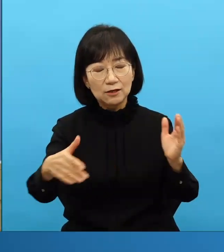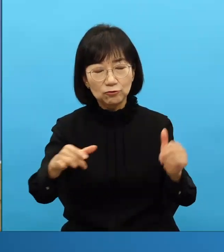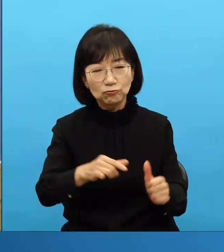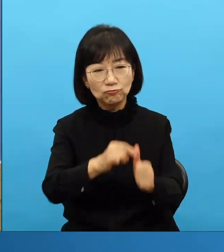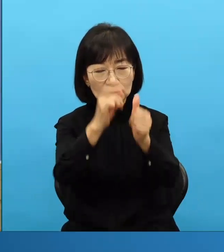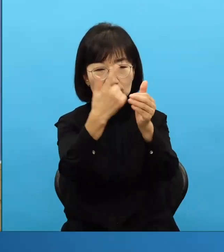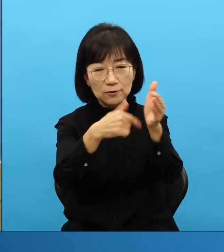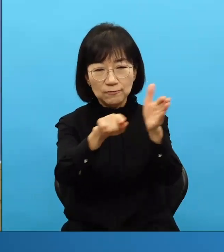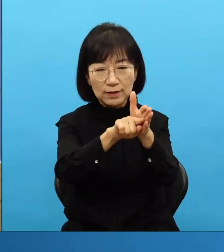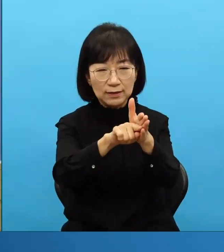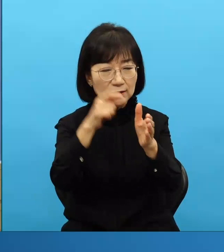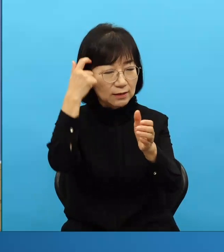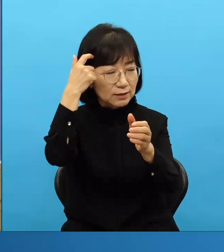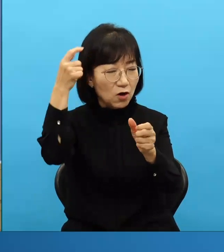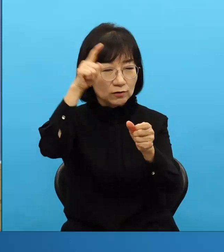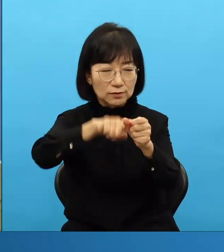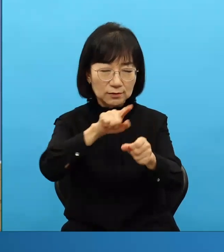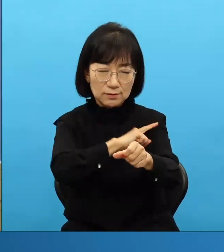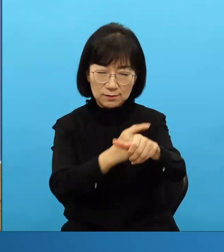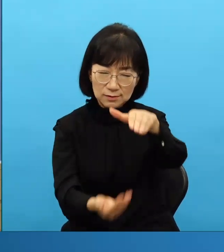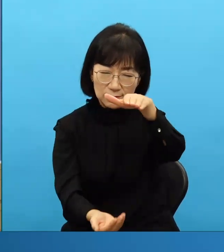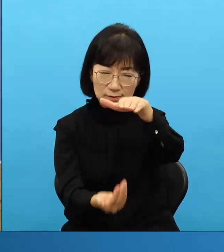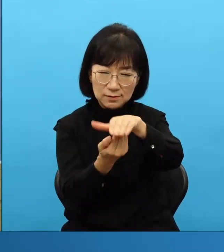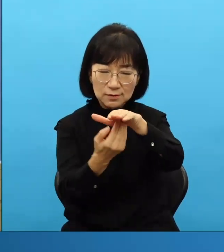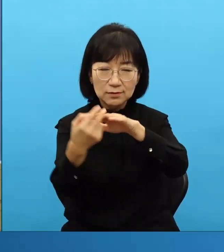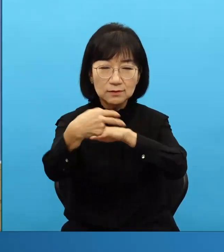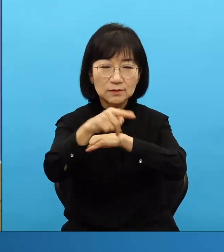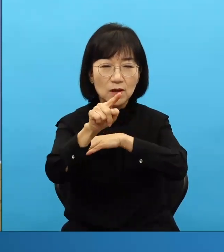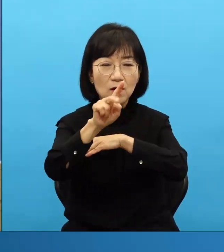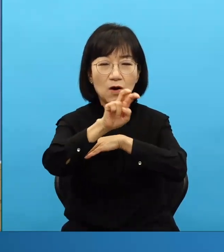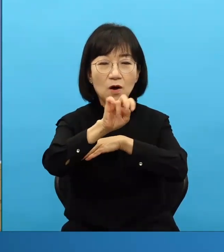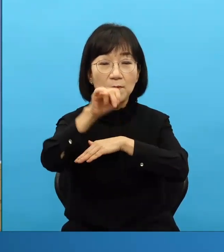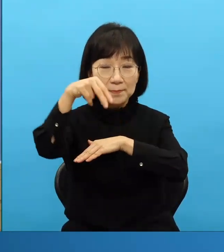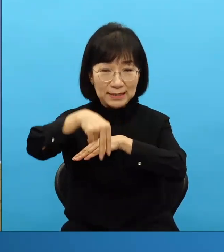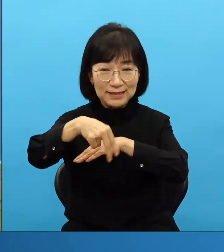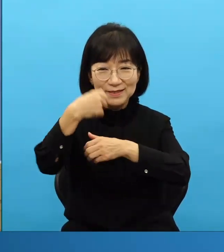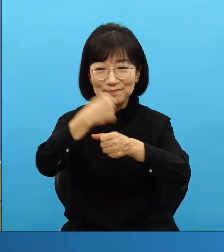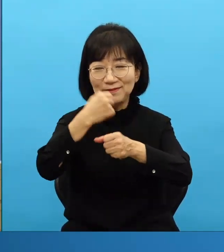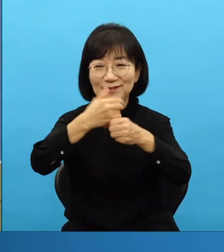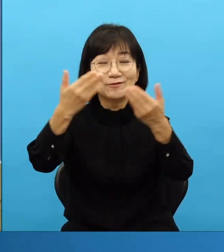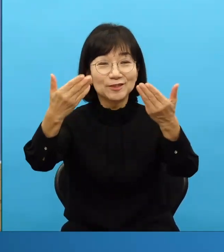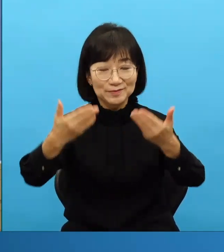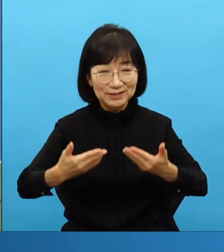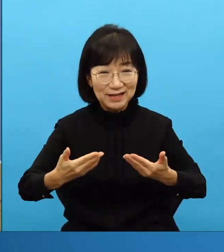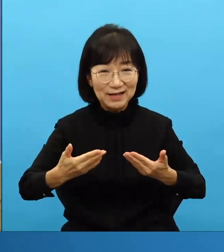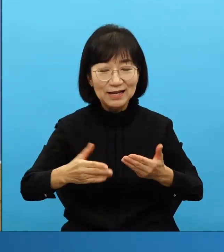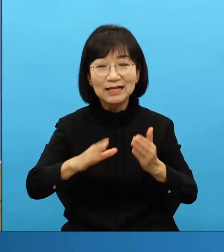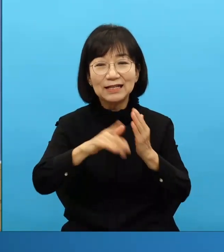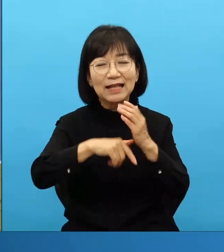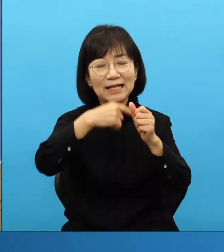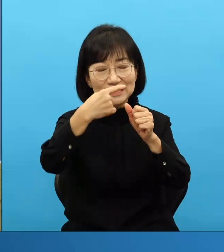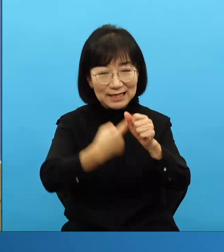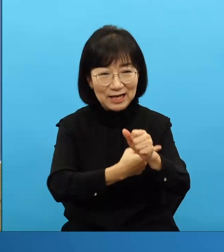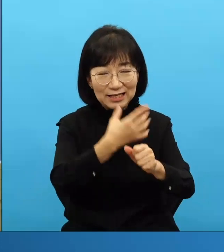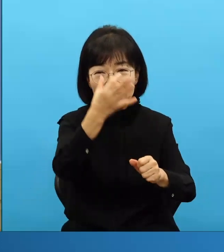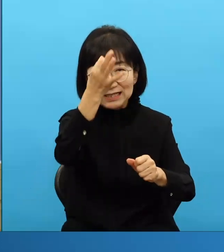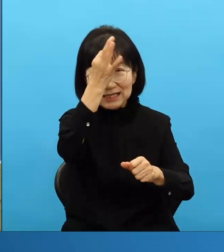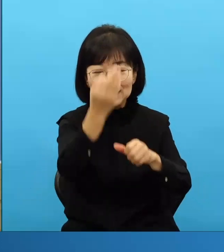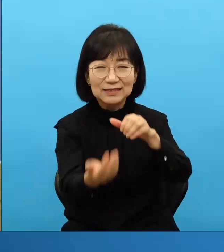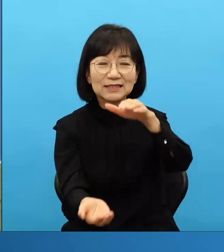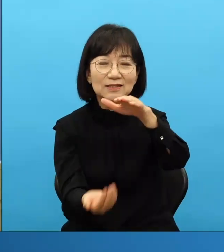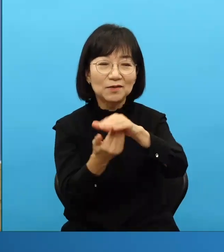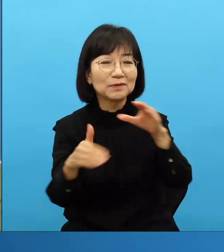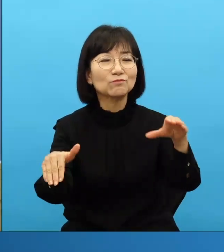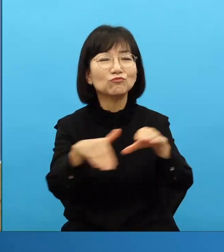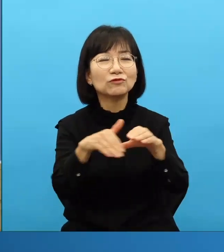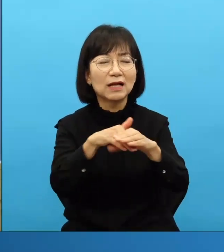영적 서밋으로 세우는 거예요. The place of spiritual 영적 summit. 서밋으로 세울 때 기능 서밋, 문화 서밋도 따라오는 거예요. And when you